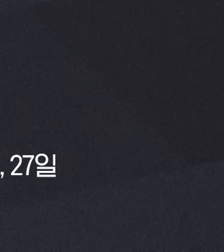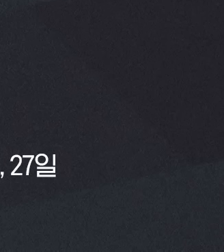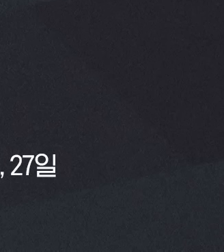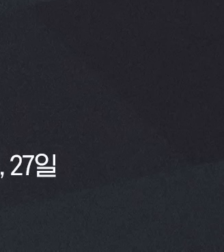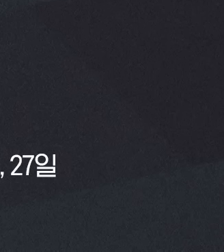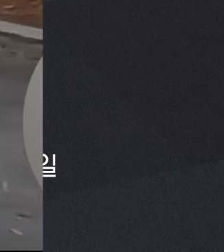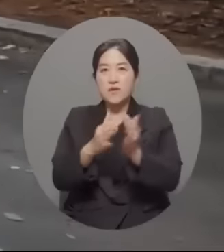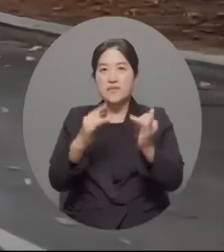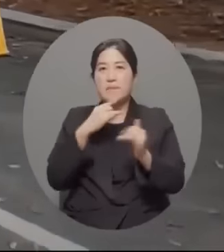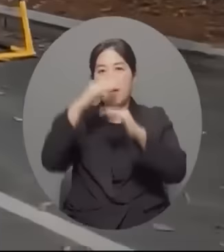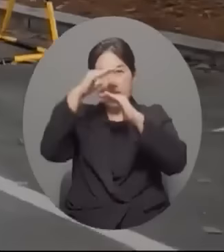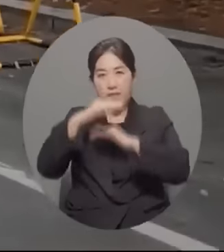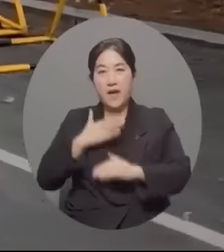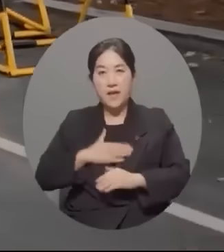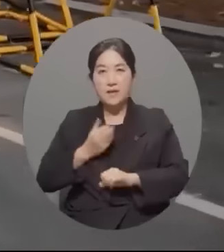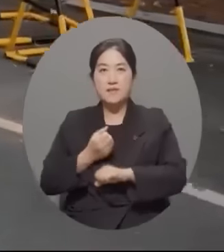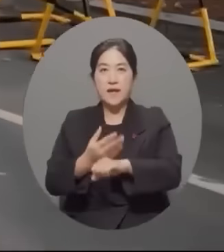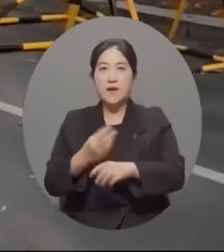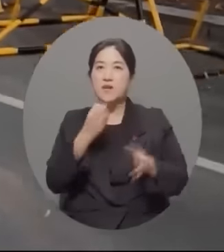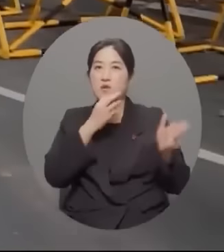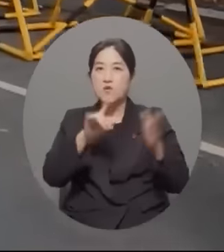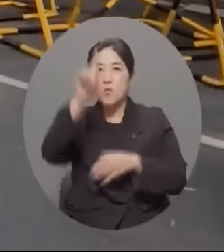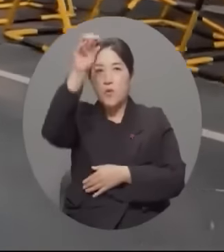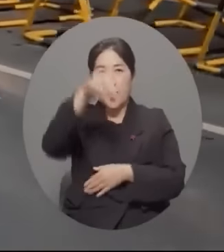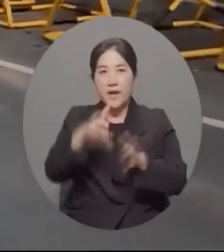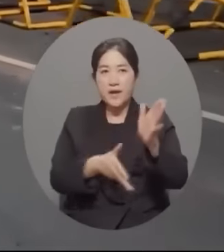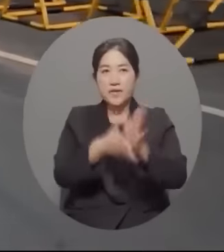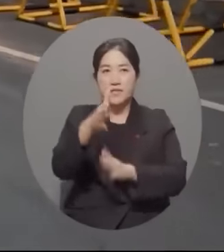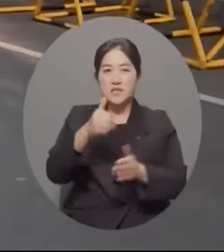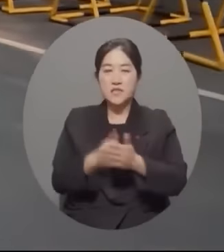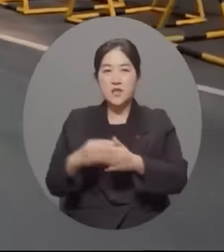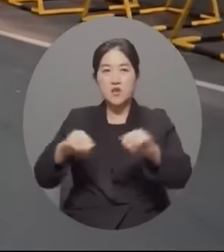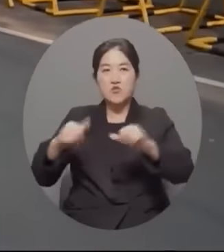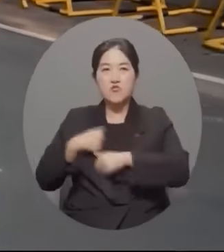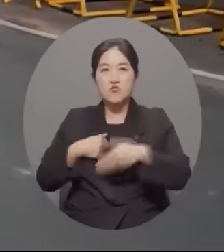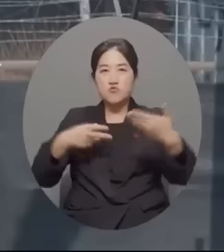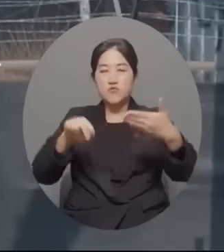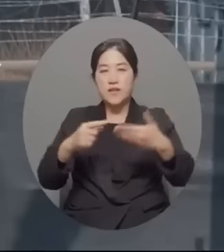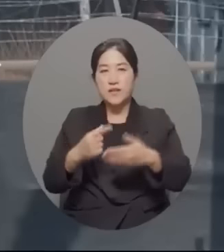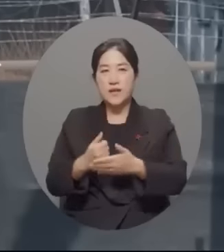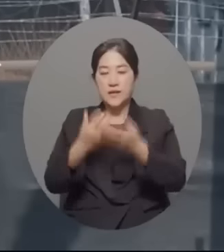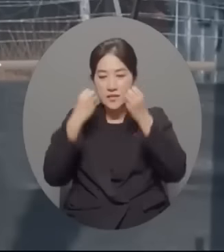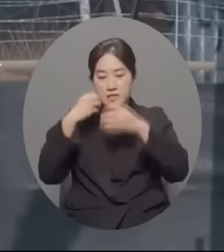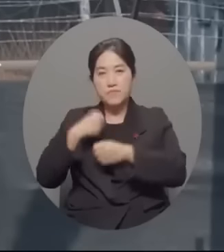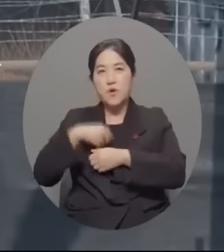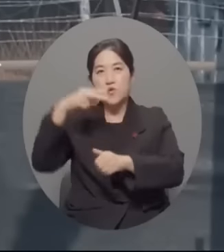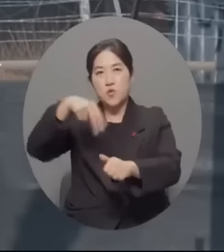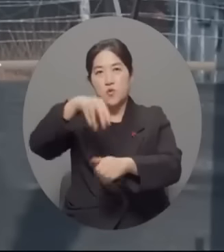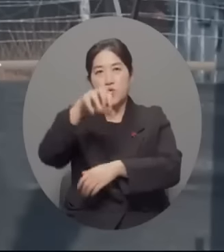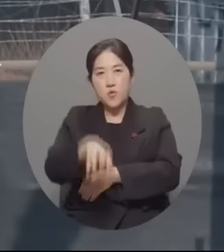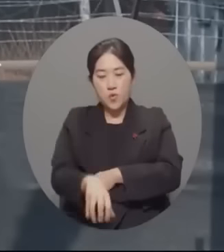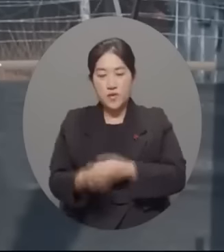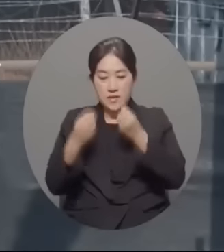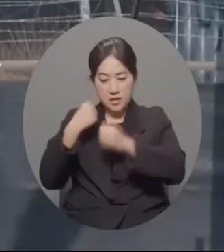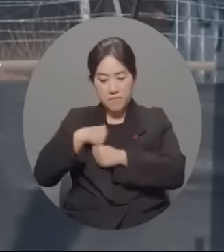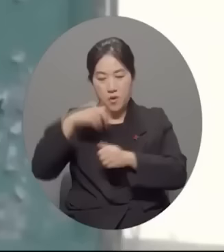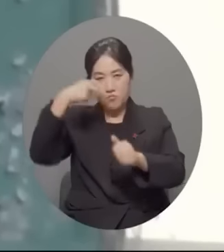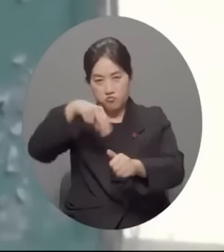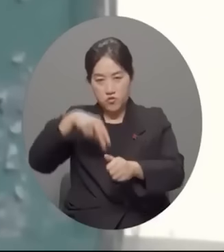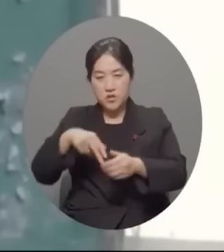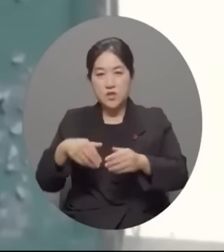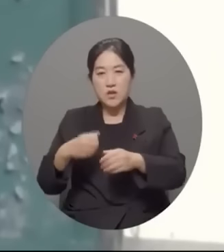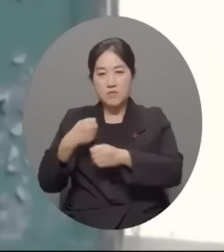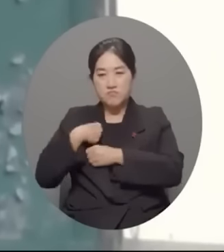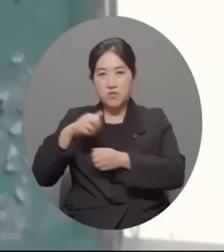합니다. 경기도 고양시에 위치한 육군 구사단 신병 교육대입니다. 신병을 훈련시켜 각 부대로 보내는